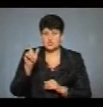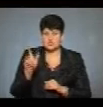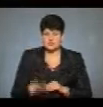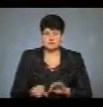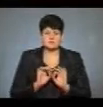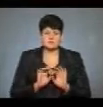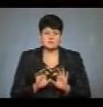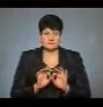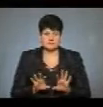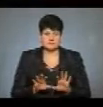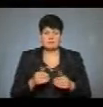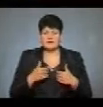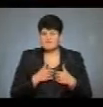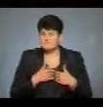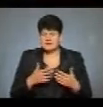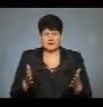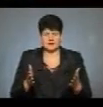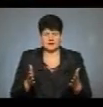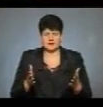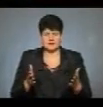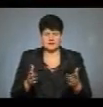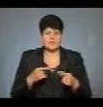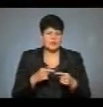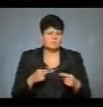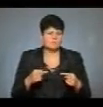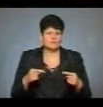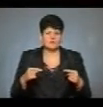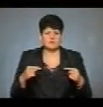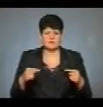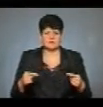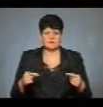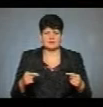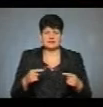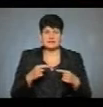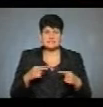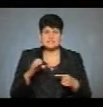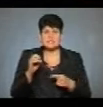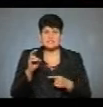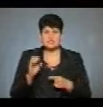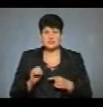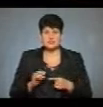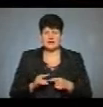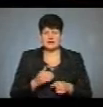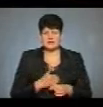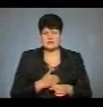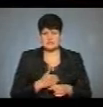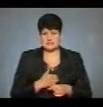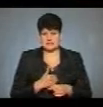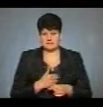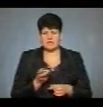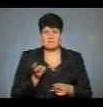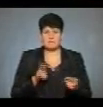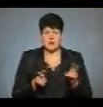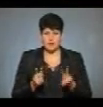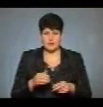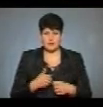каже. Ми відкриті на будь-які такі різні соціальні ініціативи, які